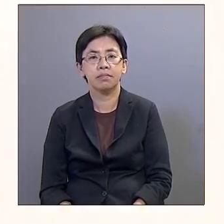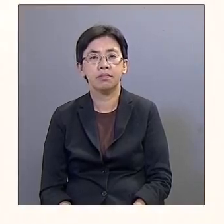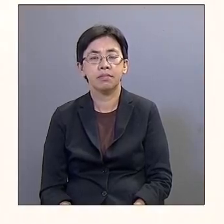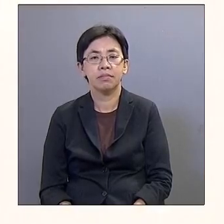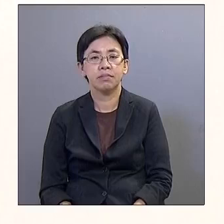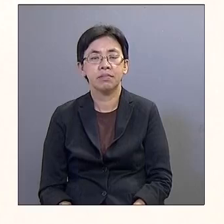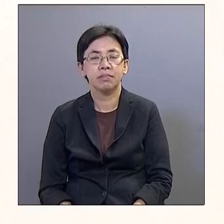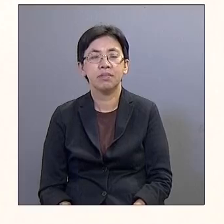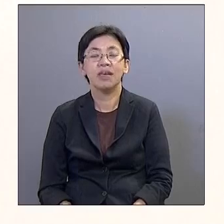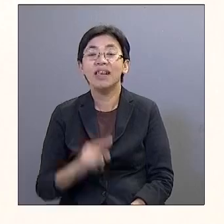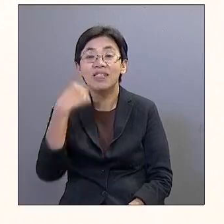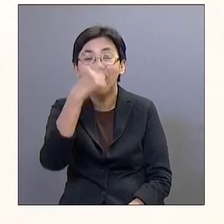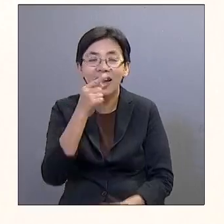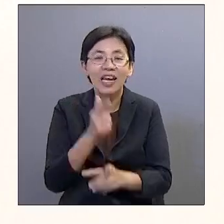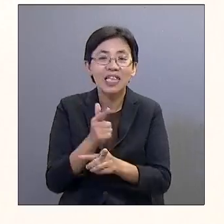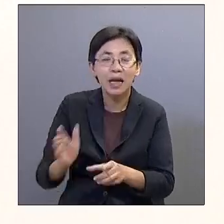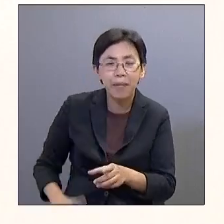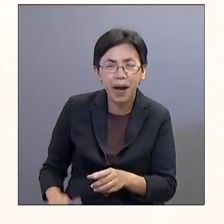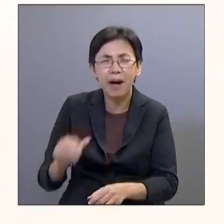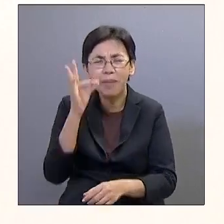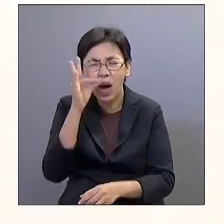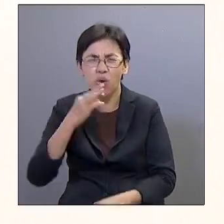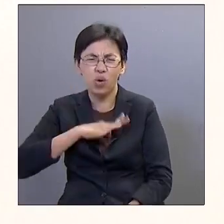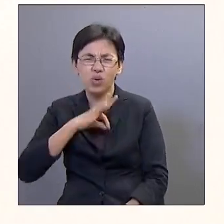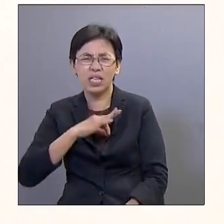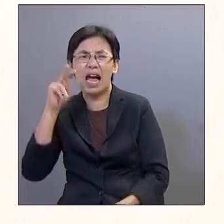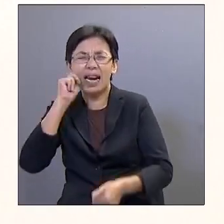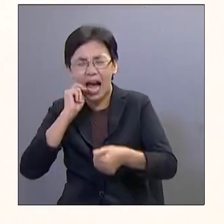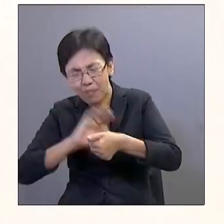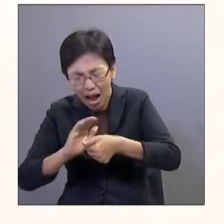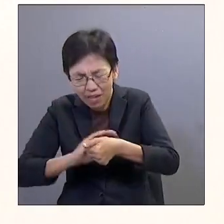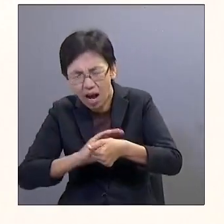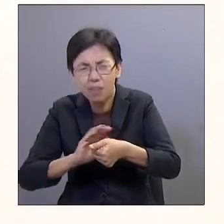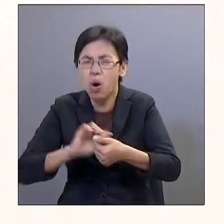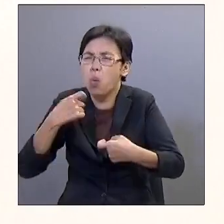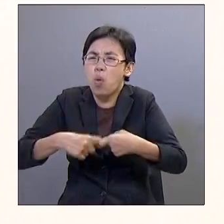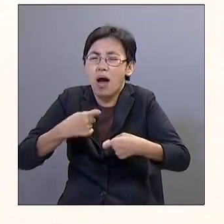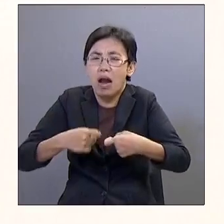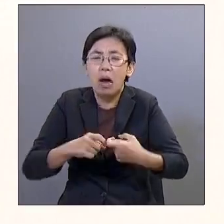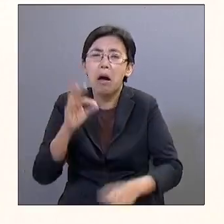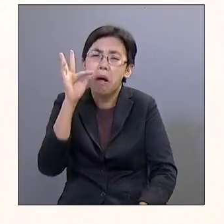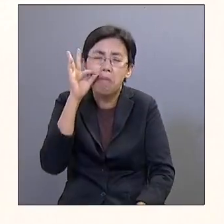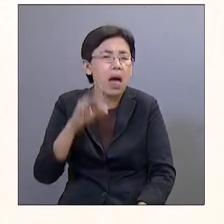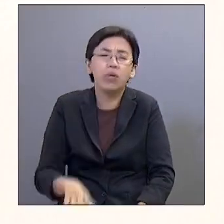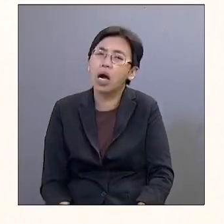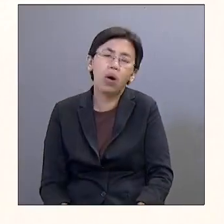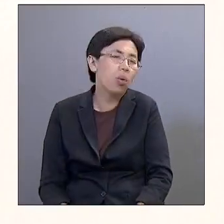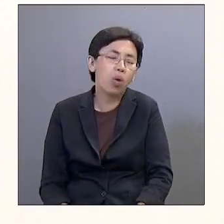ใครที่มีสัตว์เลี้ยงแล้วก็มีความยุ่งยากในการที่จะอาบน้ำให้มันในแต่ละครั้งนะครับโดยเฉพาะแมวนะครับแมวได้แผล